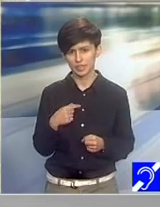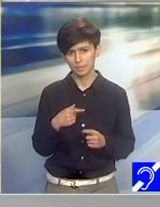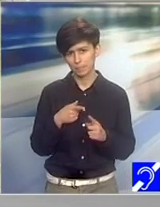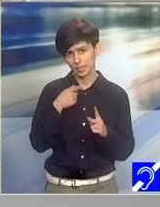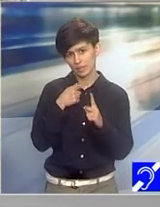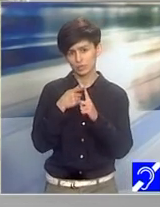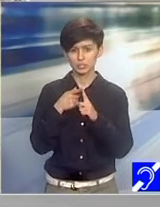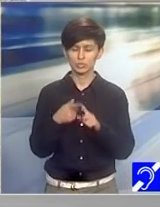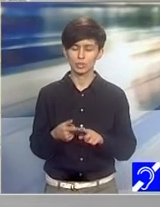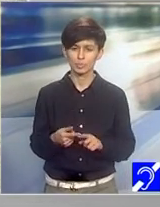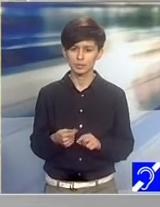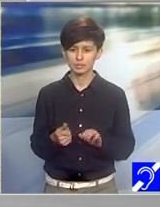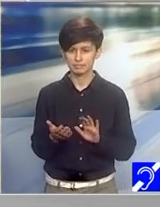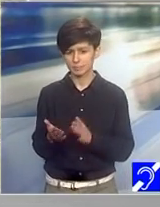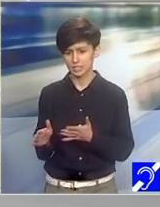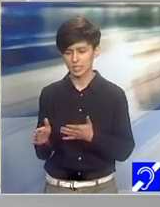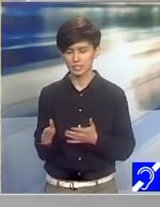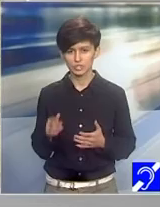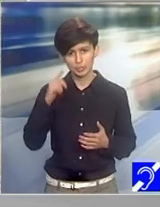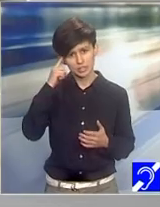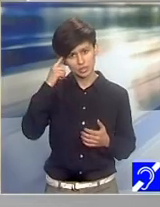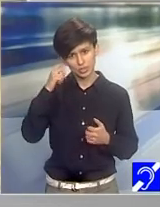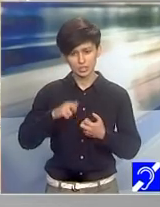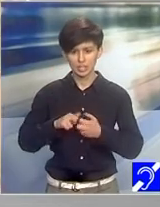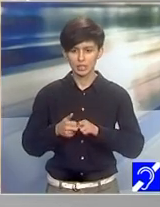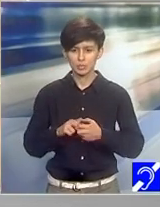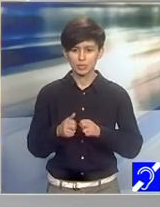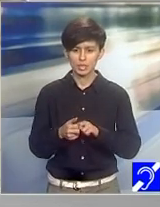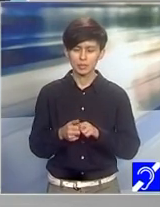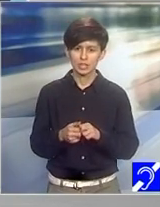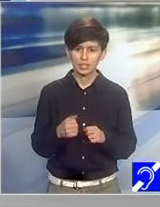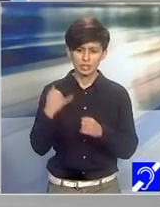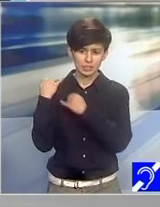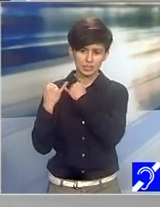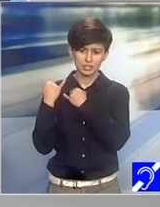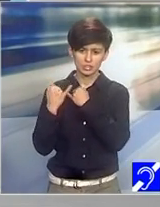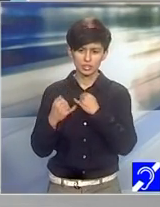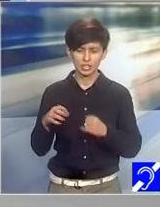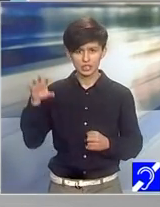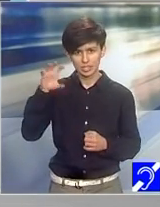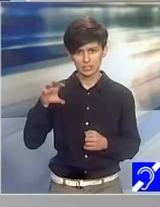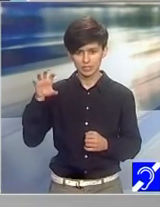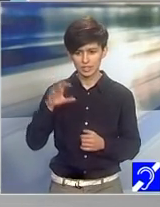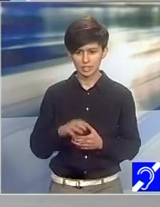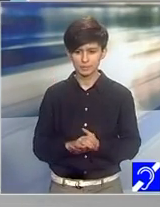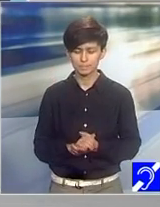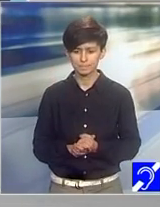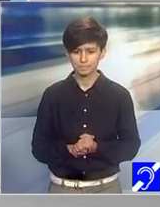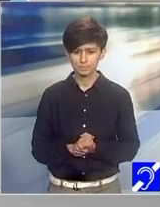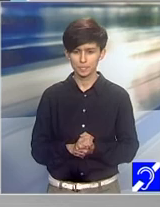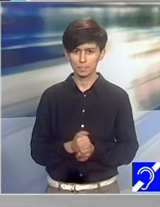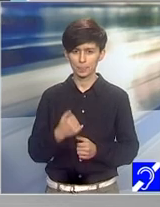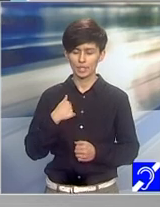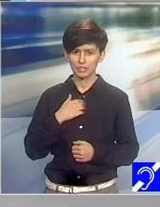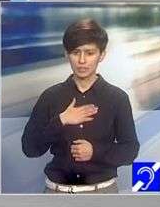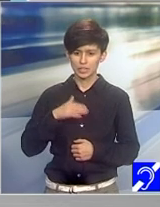în inițierea în problemele istoriei provinciei. Aș vrea să vă întreb dacă această carte,